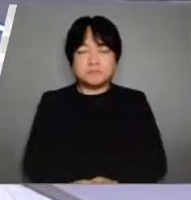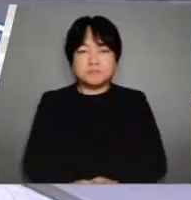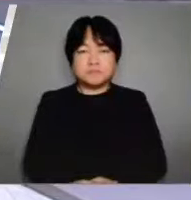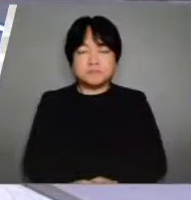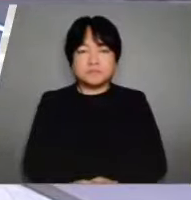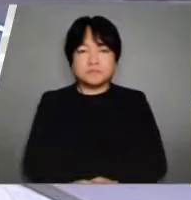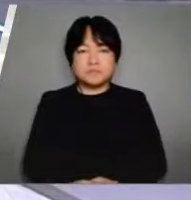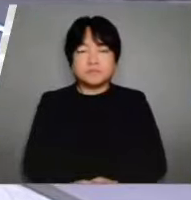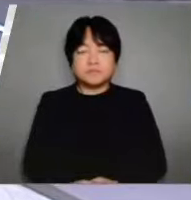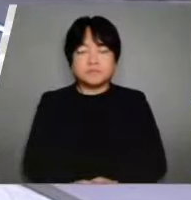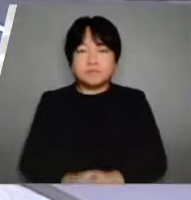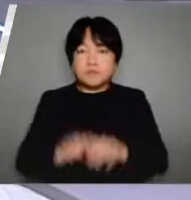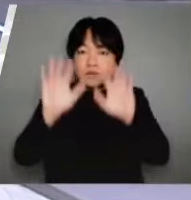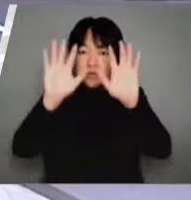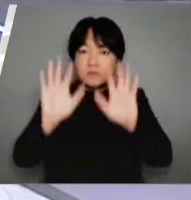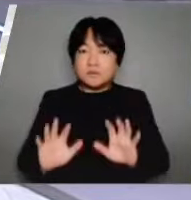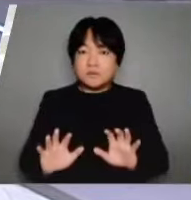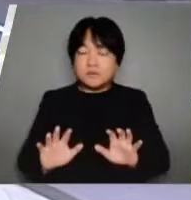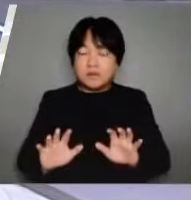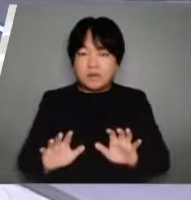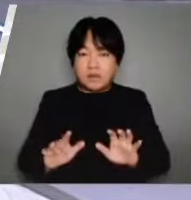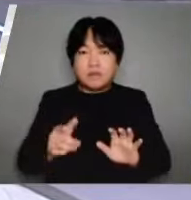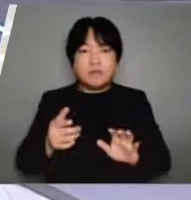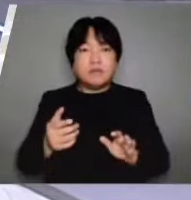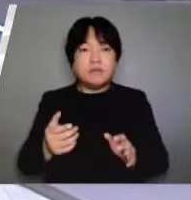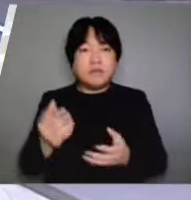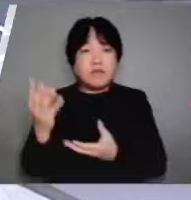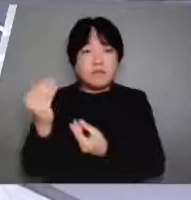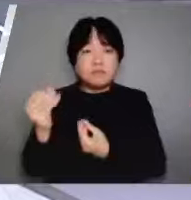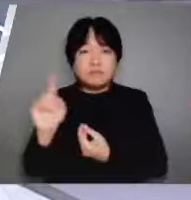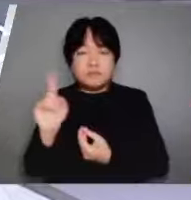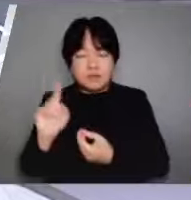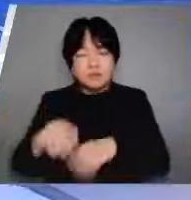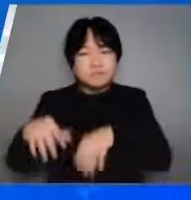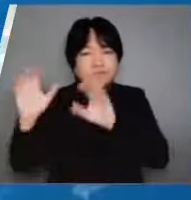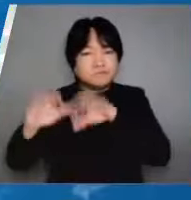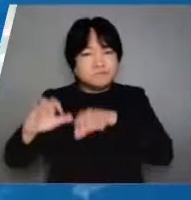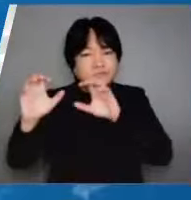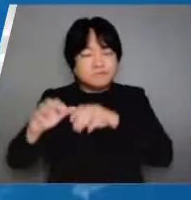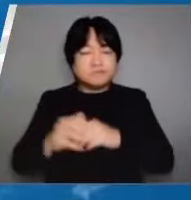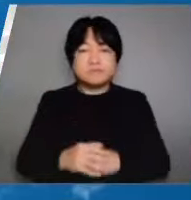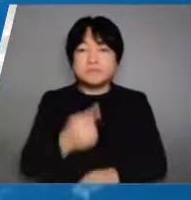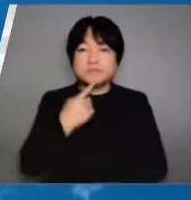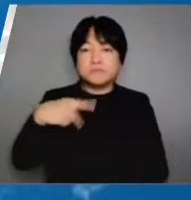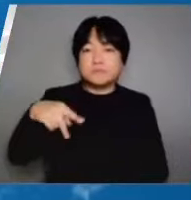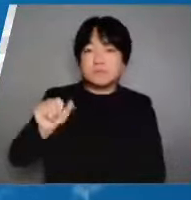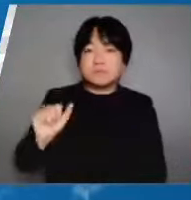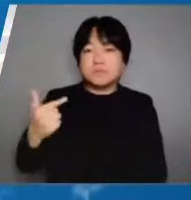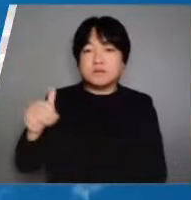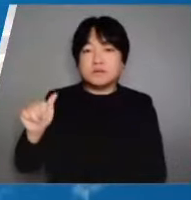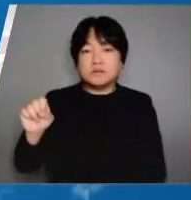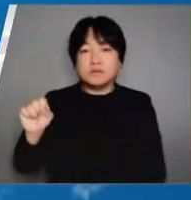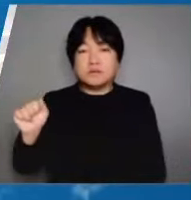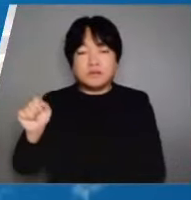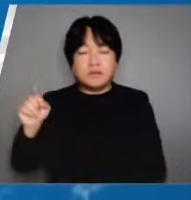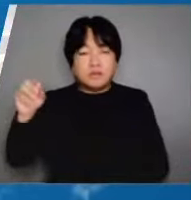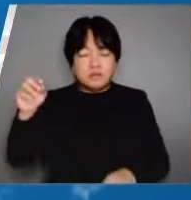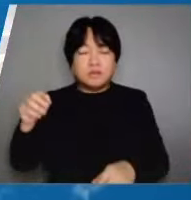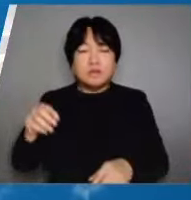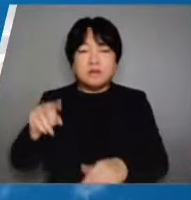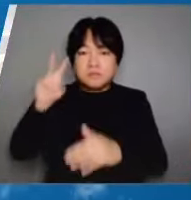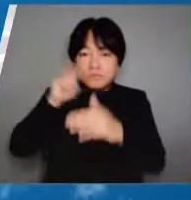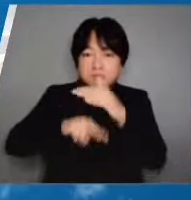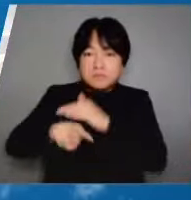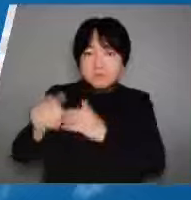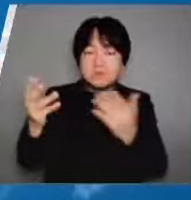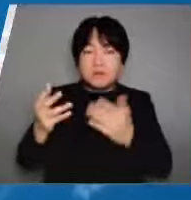Naging bagyo na ang low pressure area sa labas ng Philippine Area of Responsibility. Sabi ng PAGASA, wala naman ito epekto sa anumang bahagi ng bansa at Hong Kong o